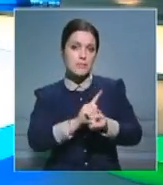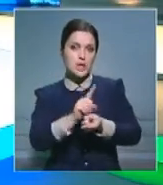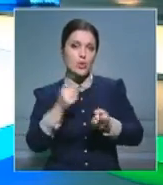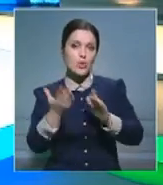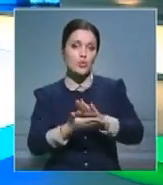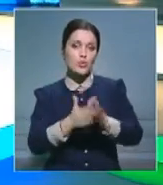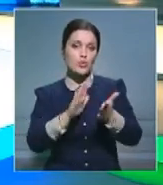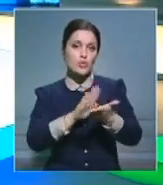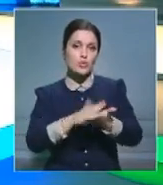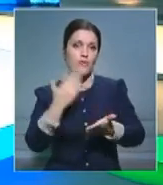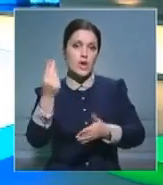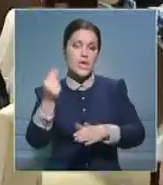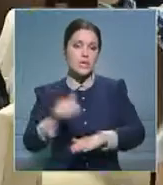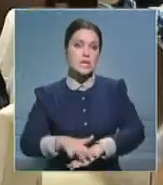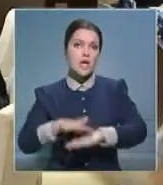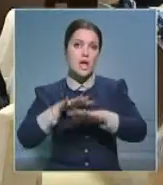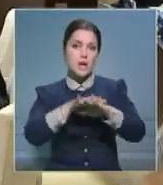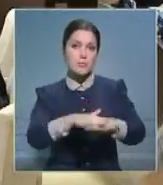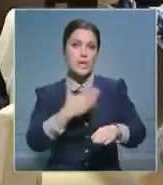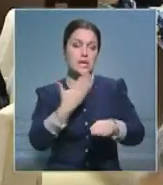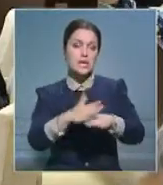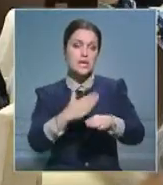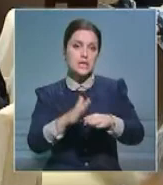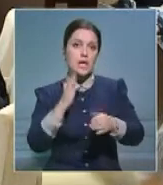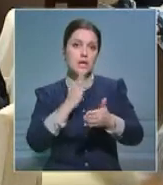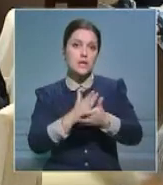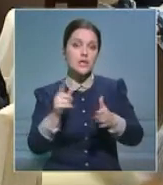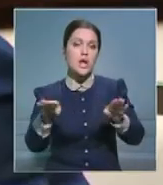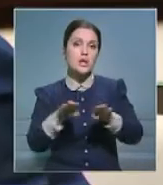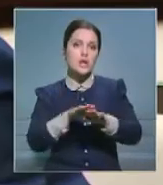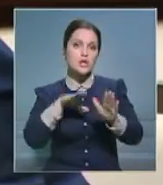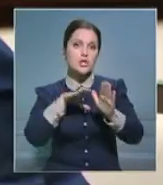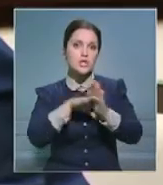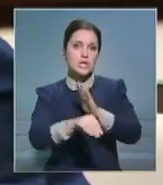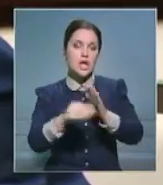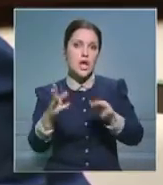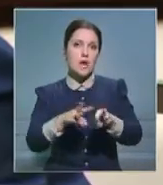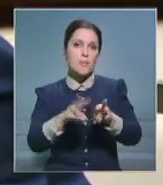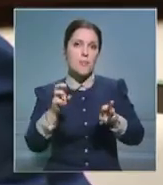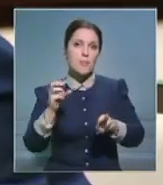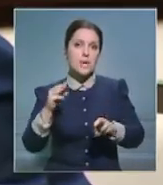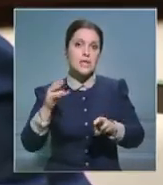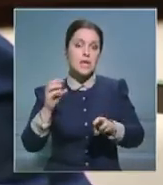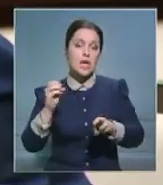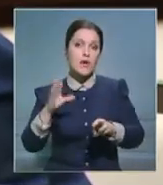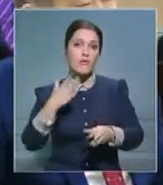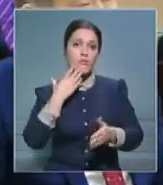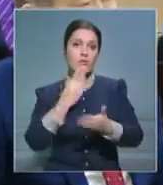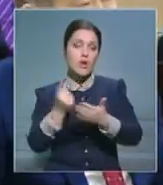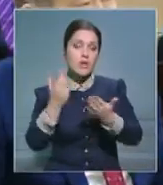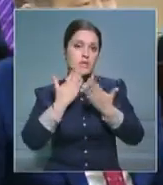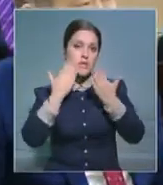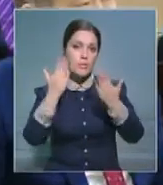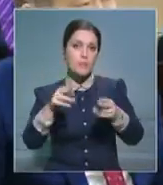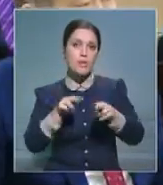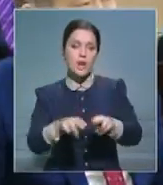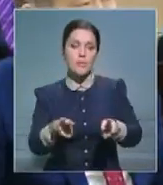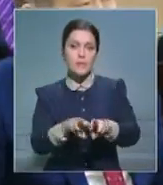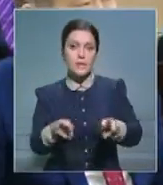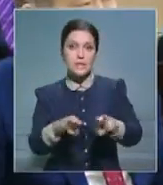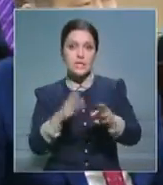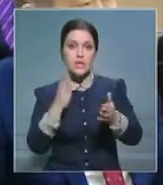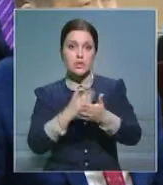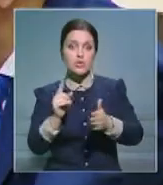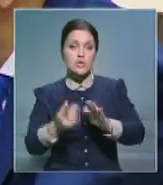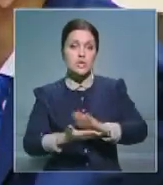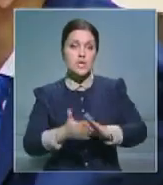изменениях условий рефинансирования выделенных кредитов. Так считает сенатор Али Бектаев. В своем депутатском запросе премьер-министру депутат